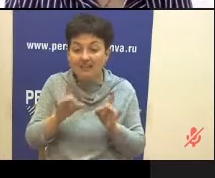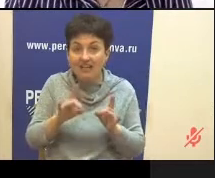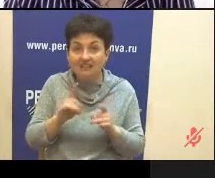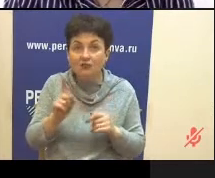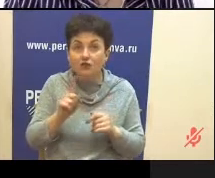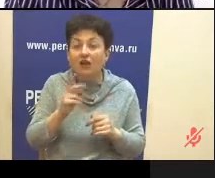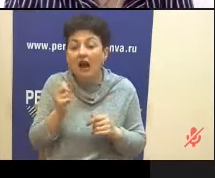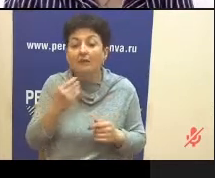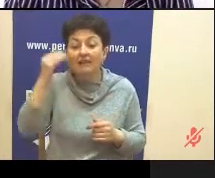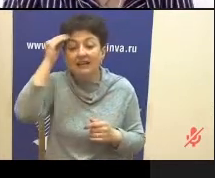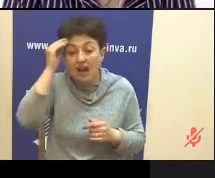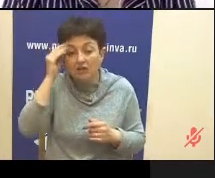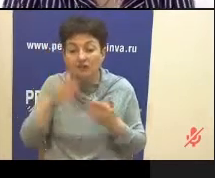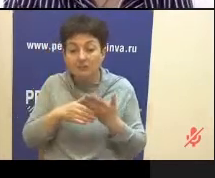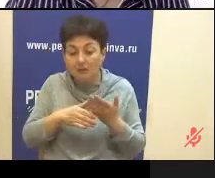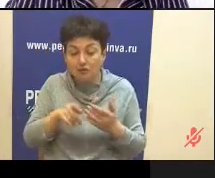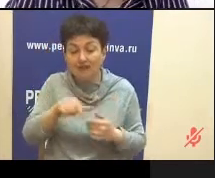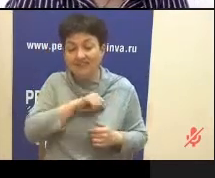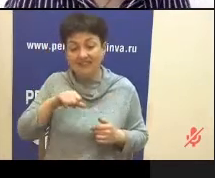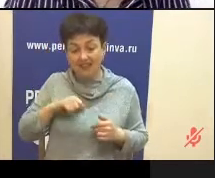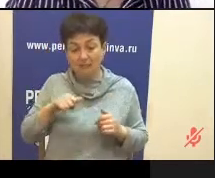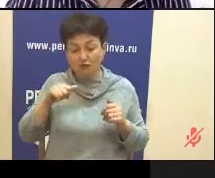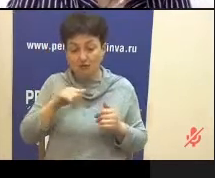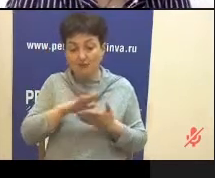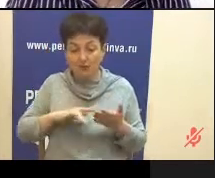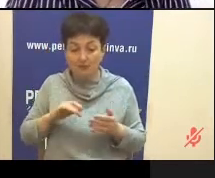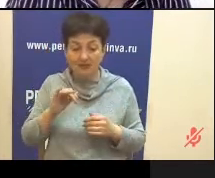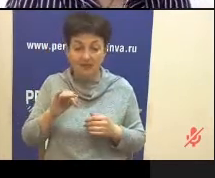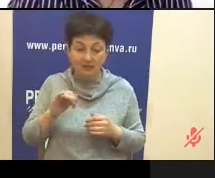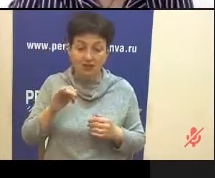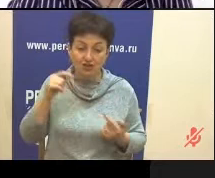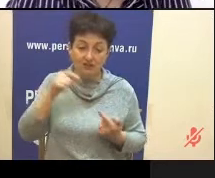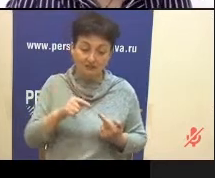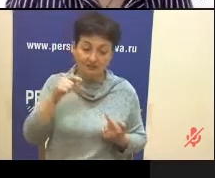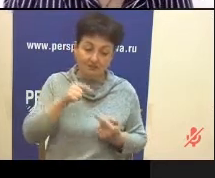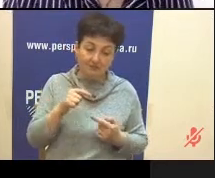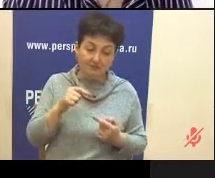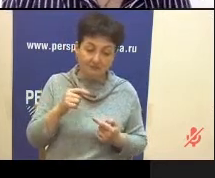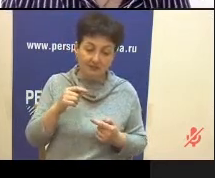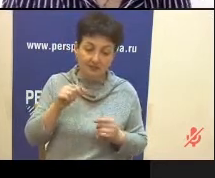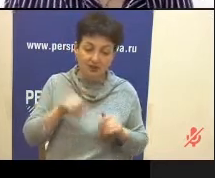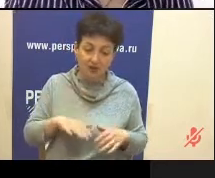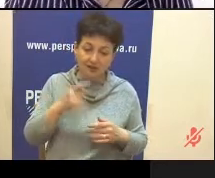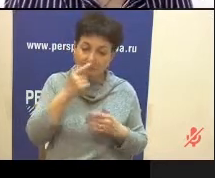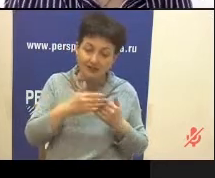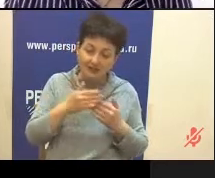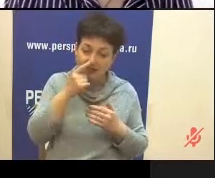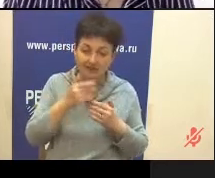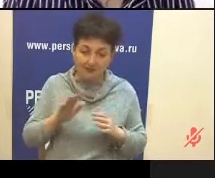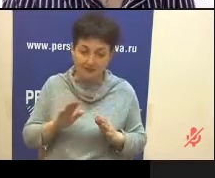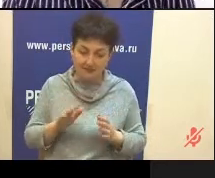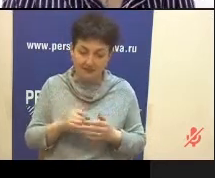том, что, как мне кажется, может помочь, а вы уже дальше будете эмпирически испытывать, насколько вам это близко или не